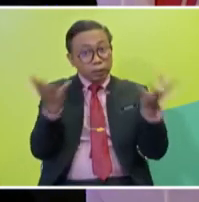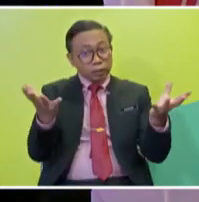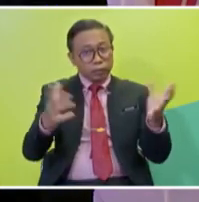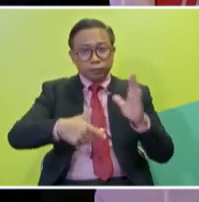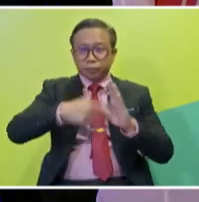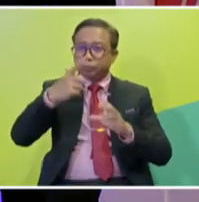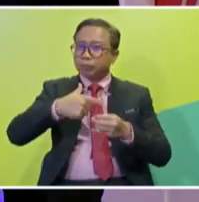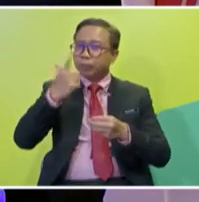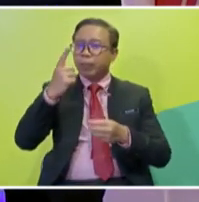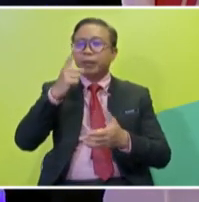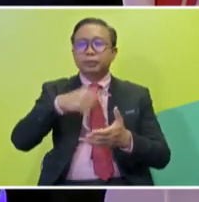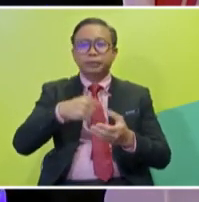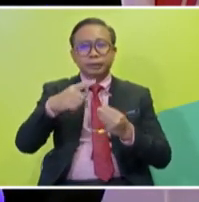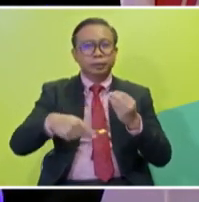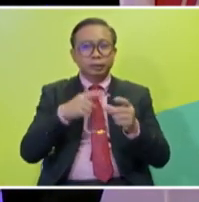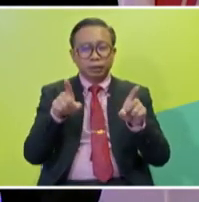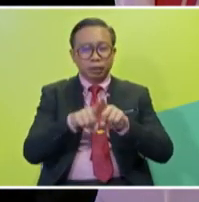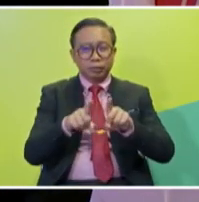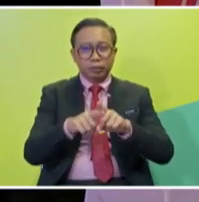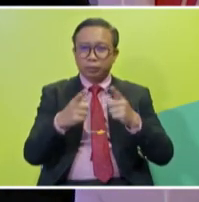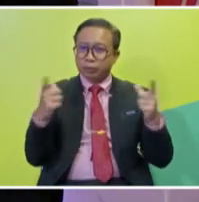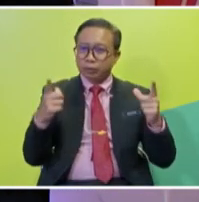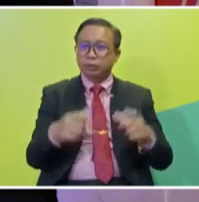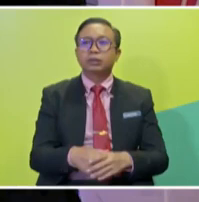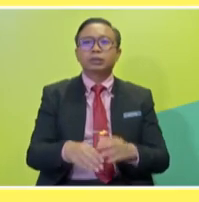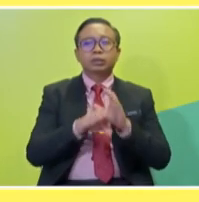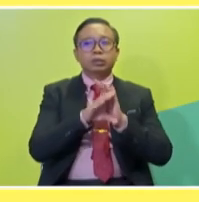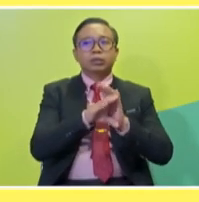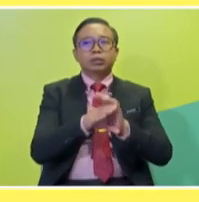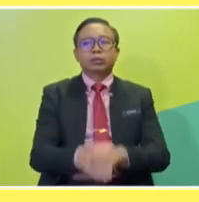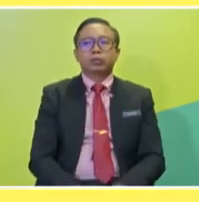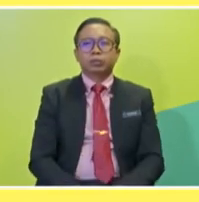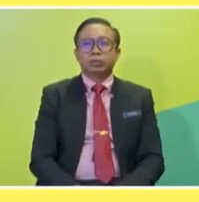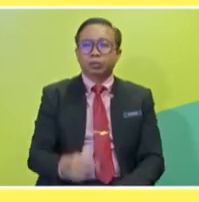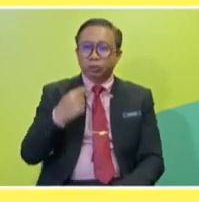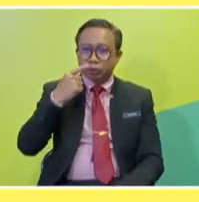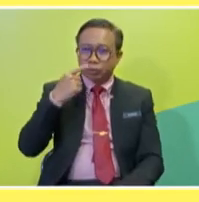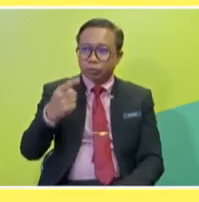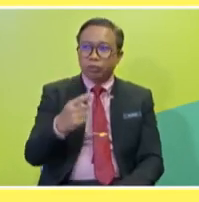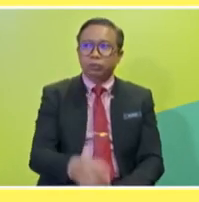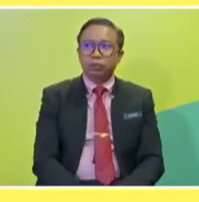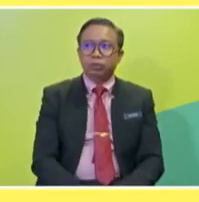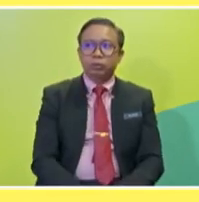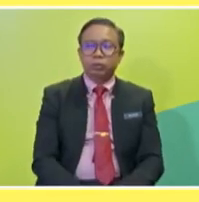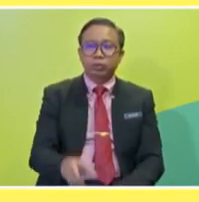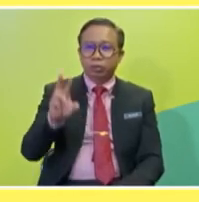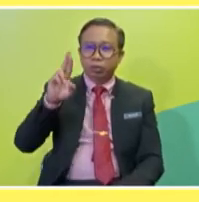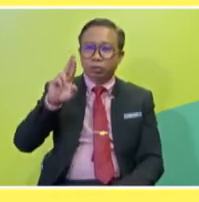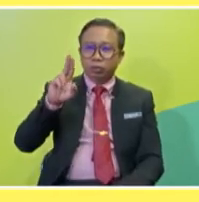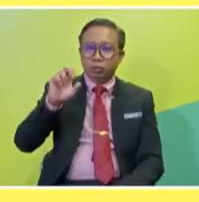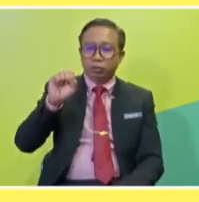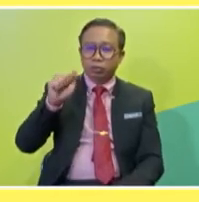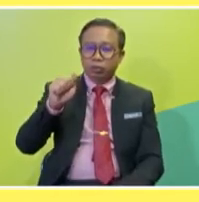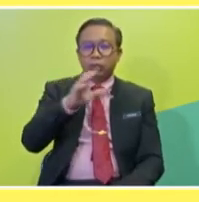lanjut berkaitan dengan persamaan dan perbedaan tersebut Ini contohnya yang kita sebut tadi yaitu juga dengan